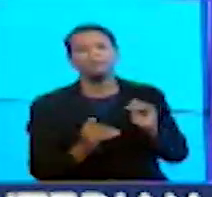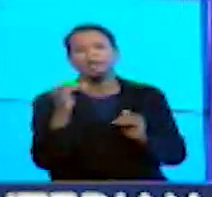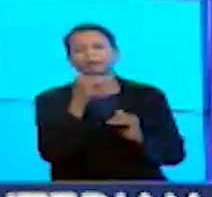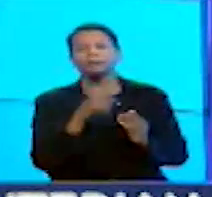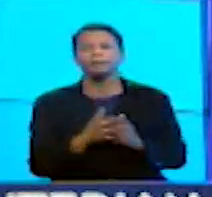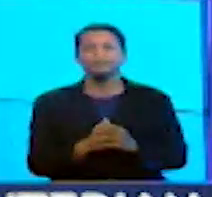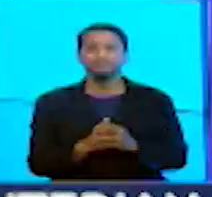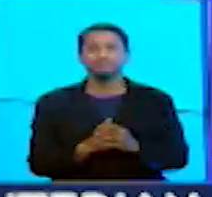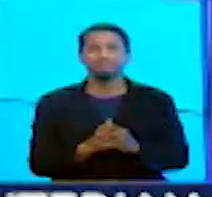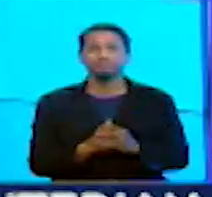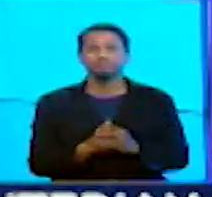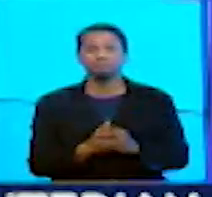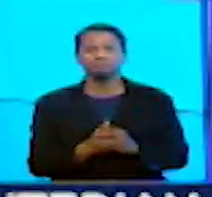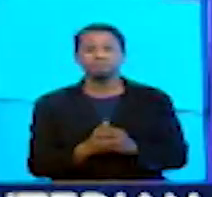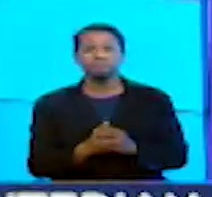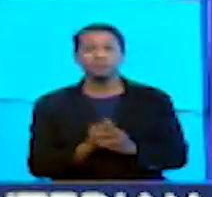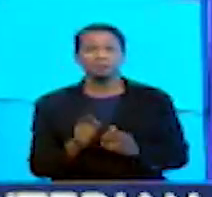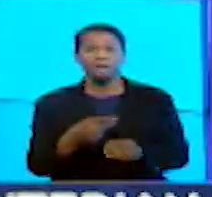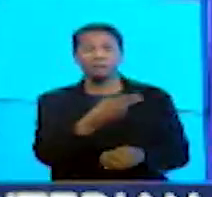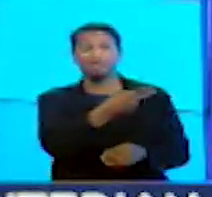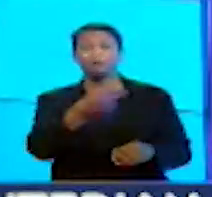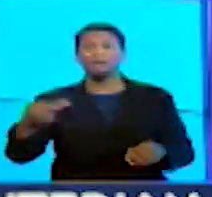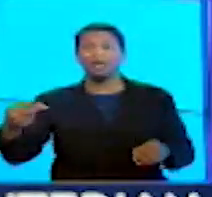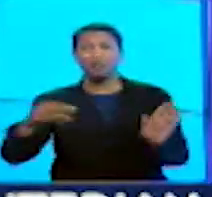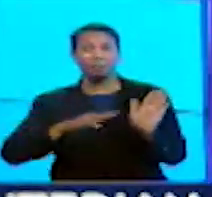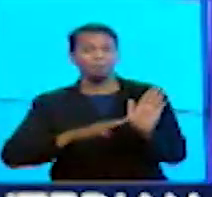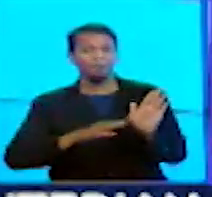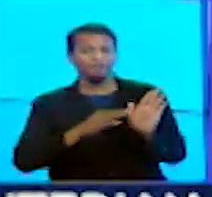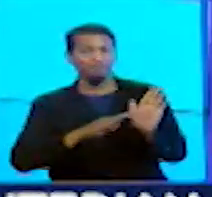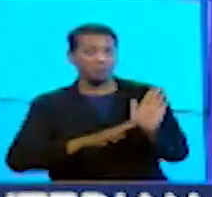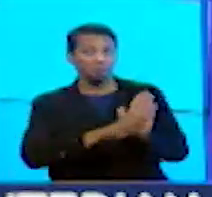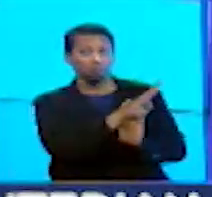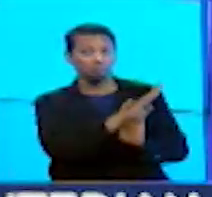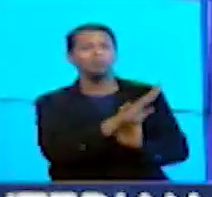maju, Indonesia sentris, prioritas yaitu pembangunan SDM, infrastruktur, dan